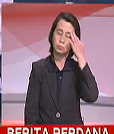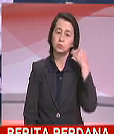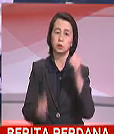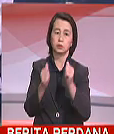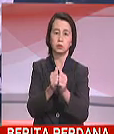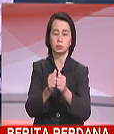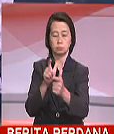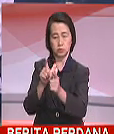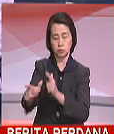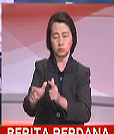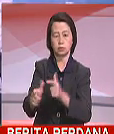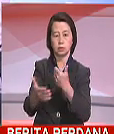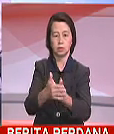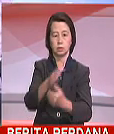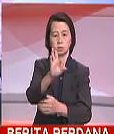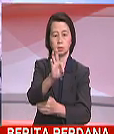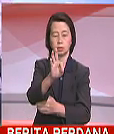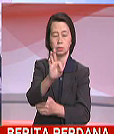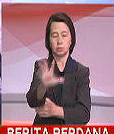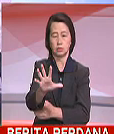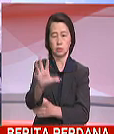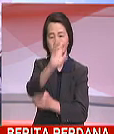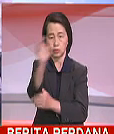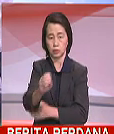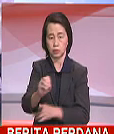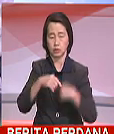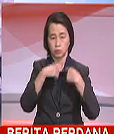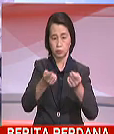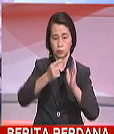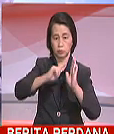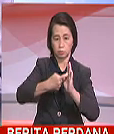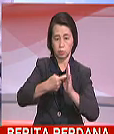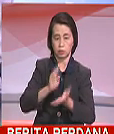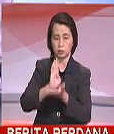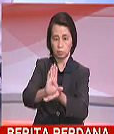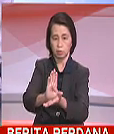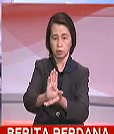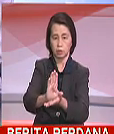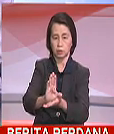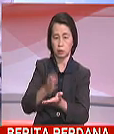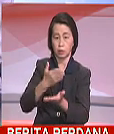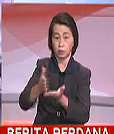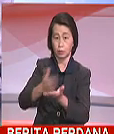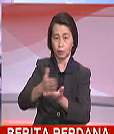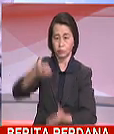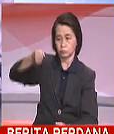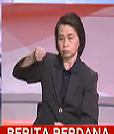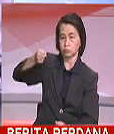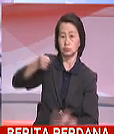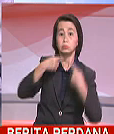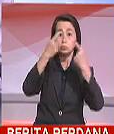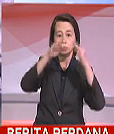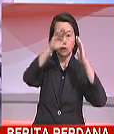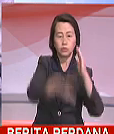Dengan kadar kelulusan sehingga 95% sejak ia dilaksanakan, bantuan moratorium berjaya mengurangkan beban